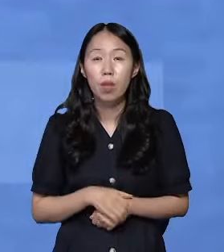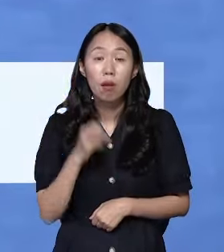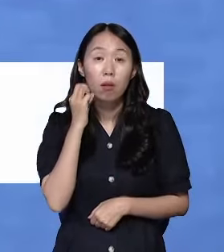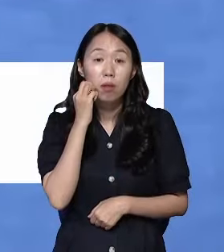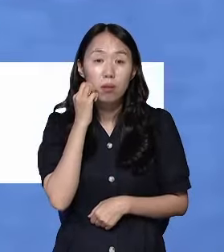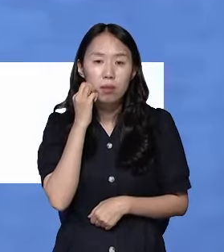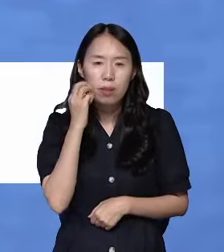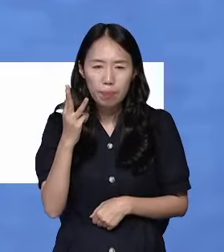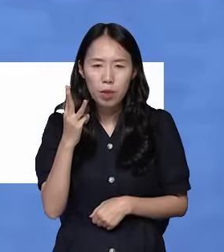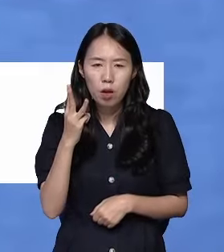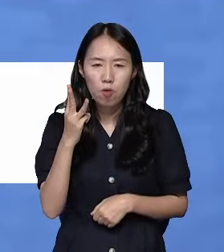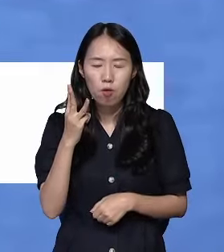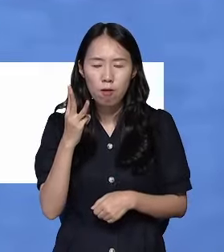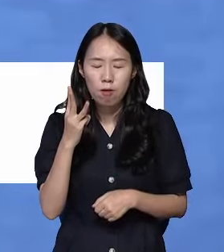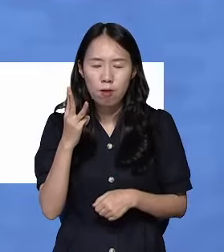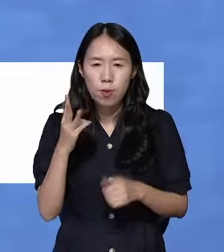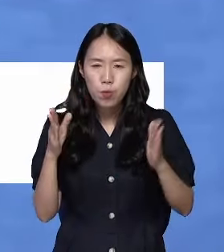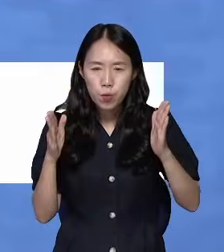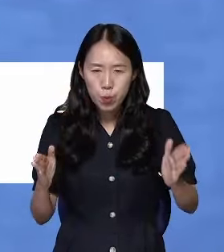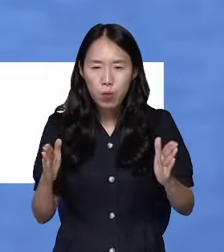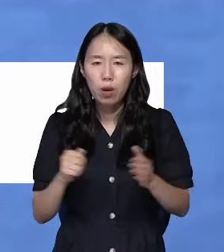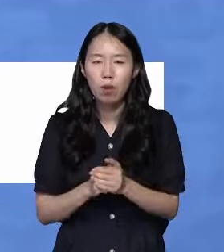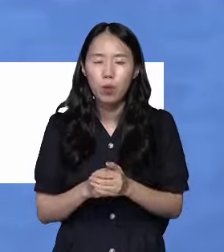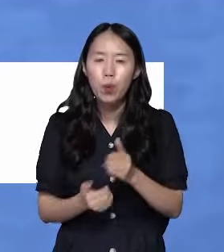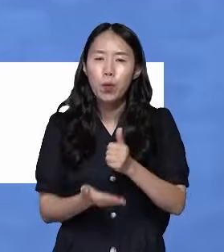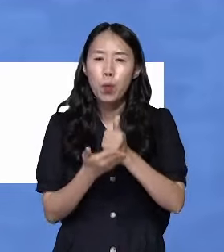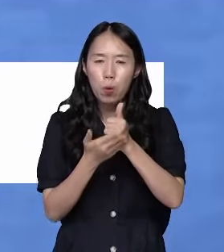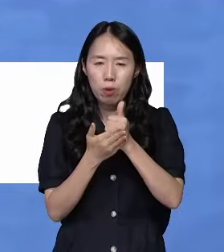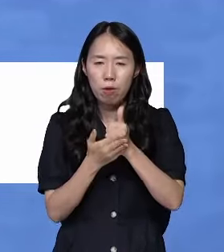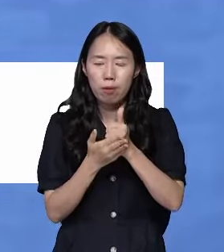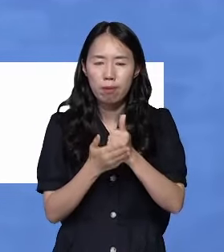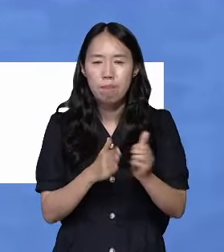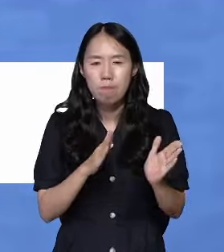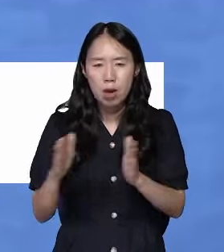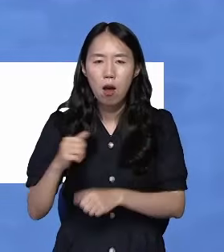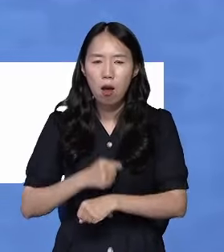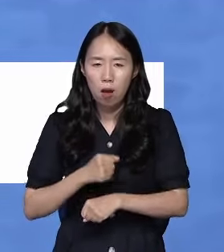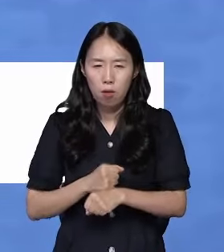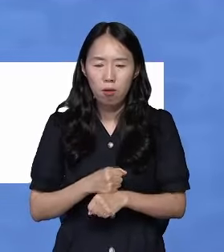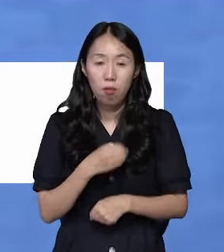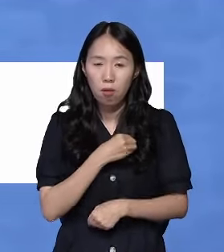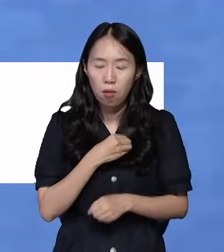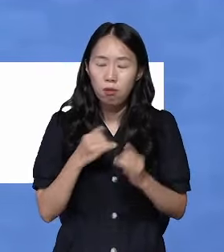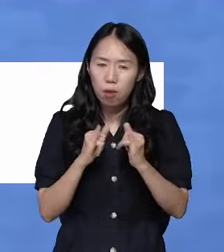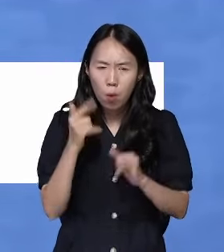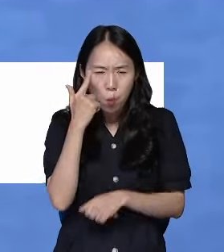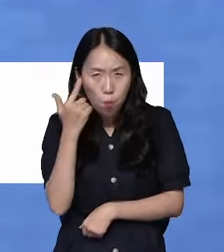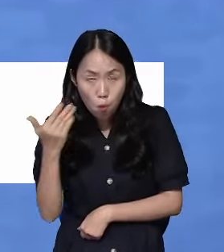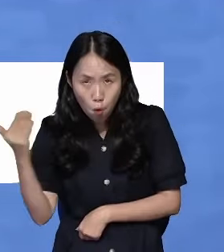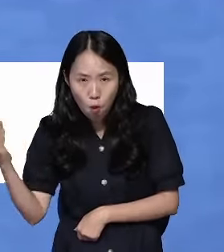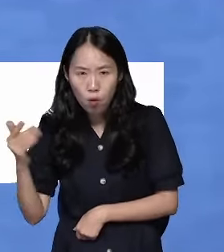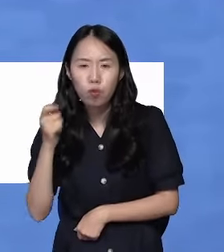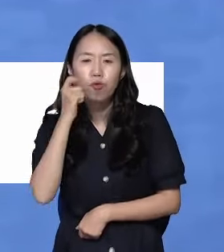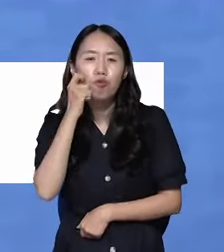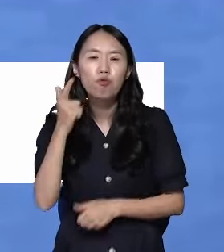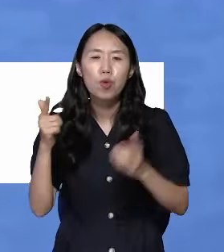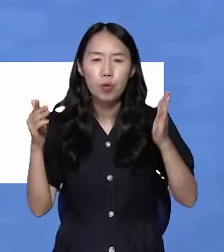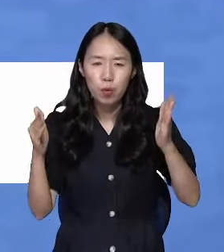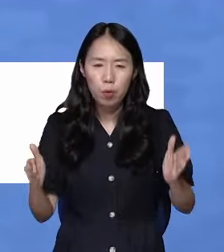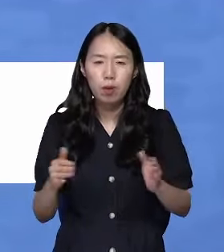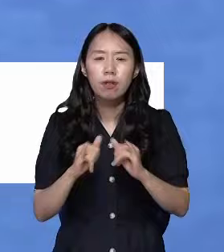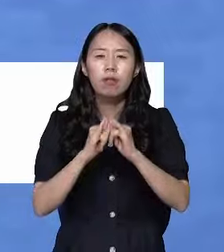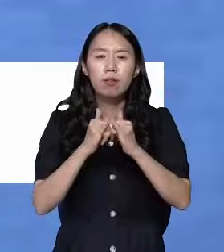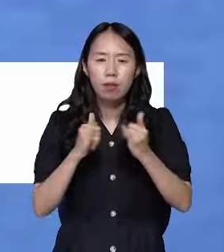안에 안을 마련할 것입니다. 당원과 시민들에게 묻는 절차를 거칠 겁니다. 나머지 6개월 동안